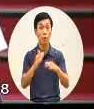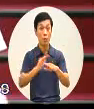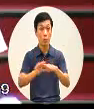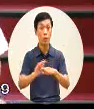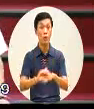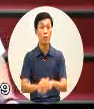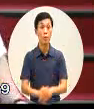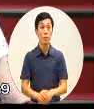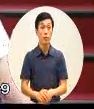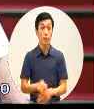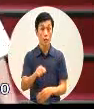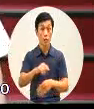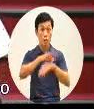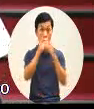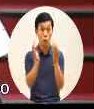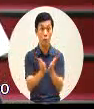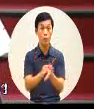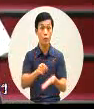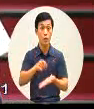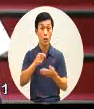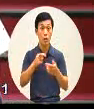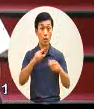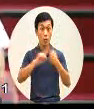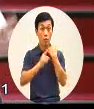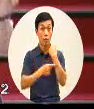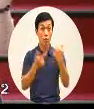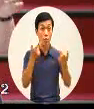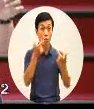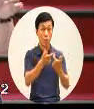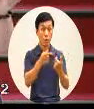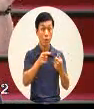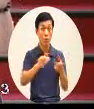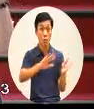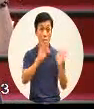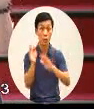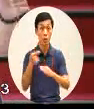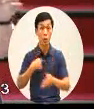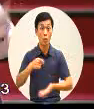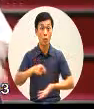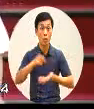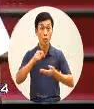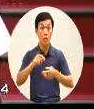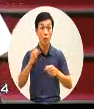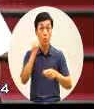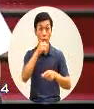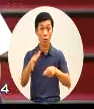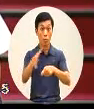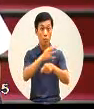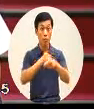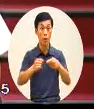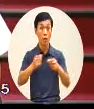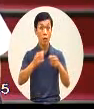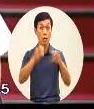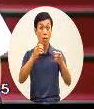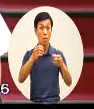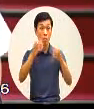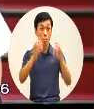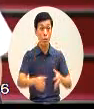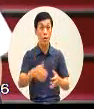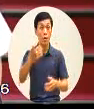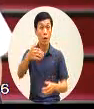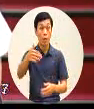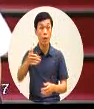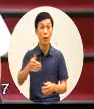讲了。所以讲以整体来讲，司法性了哈，以整我讲来讲，全国还没实施，为什么全国还没